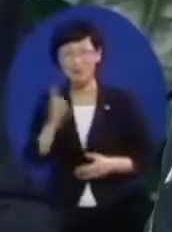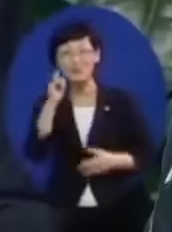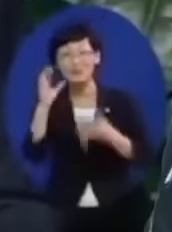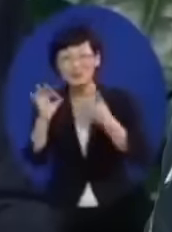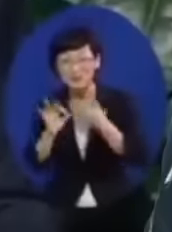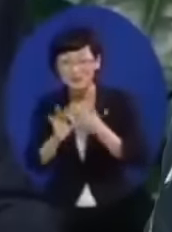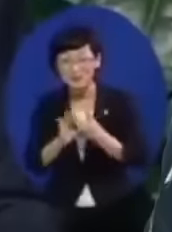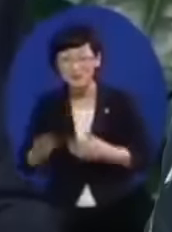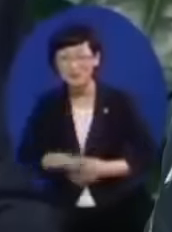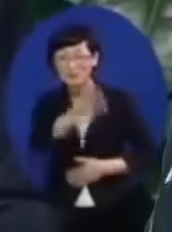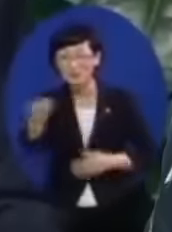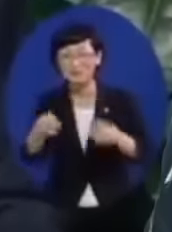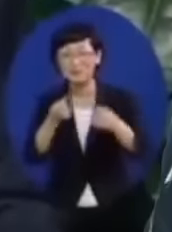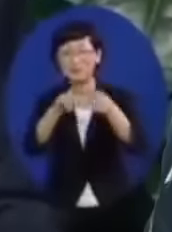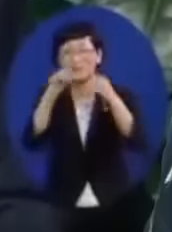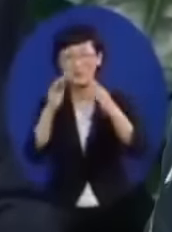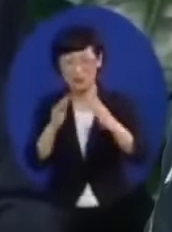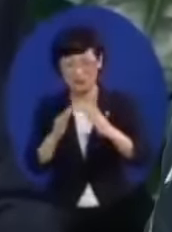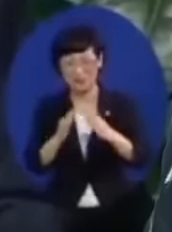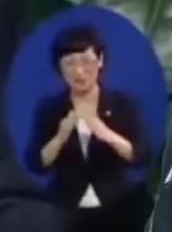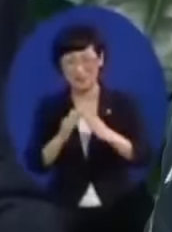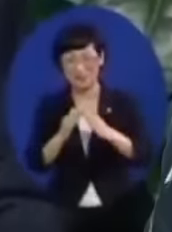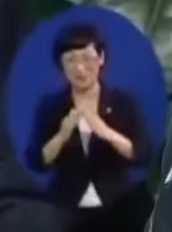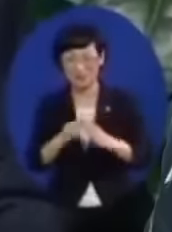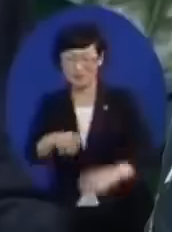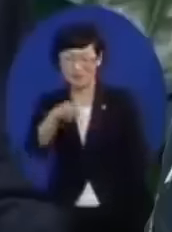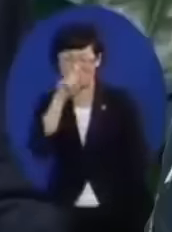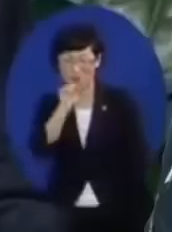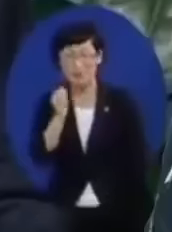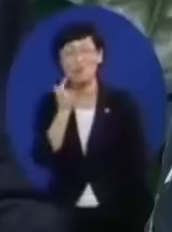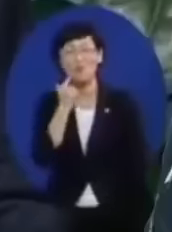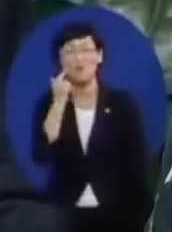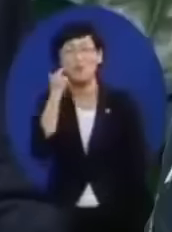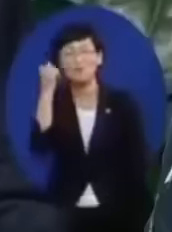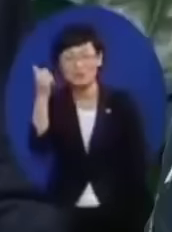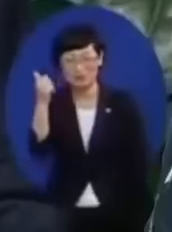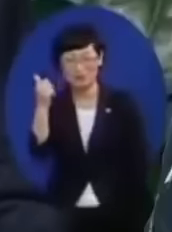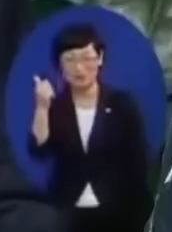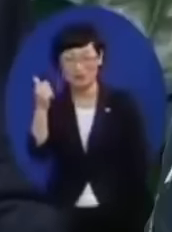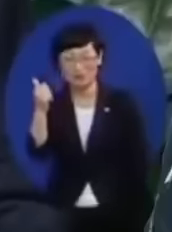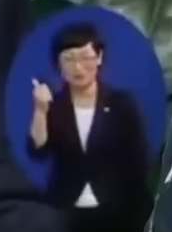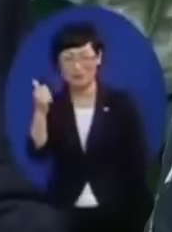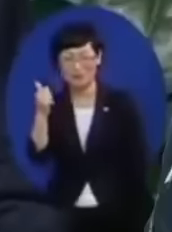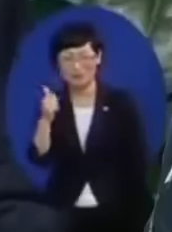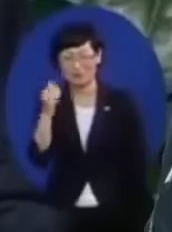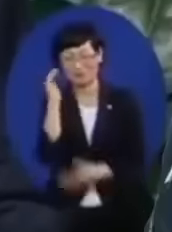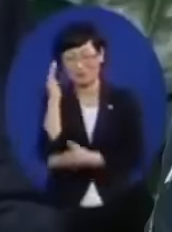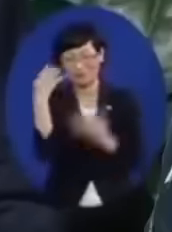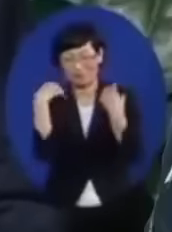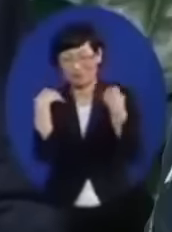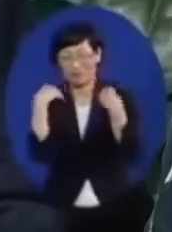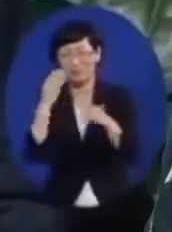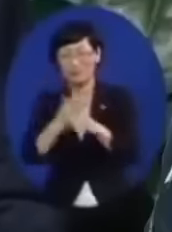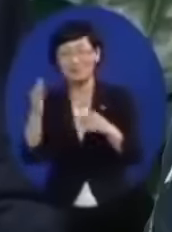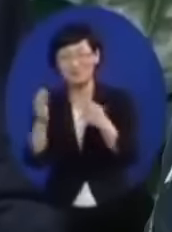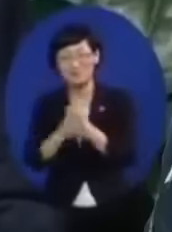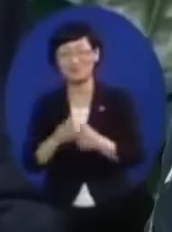왜냐하면 우리 교회에 좋은 목사를 하나님이 주셨기 때문인 것입니다.